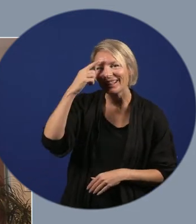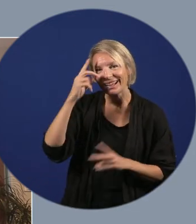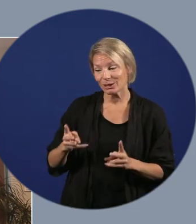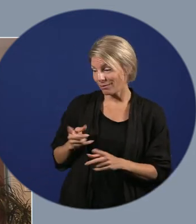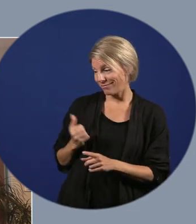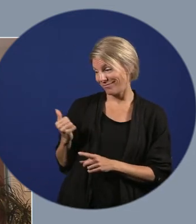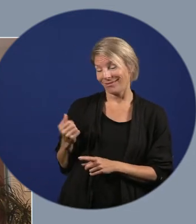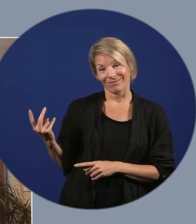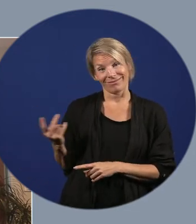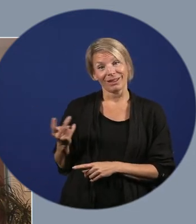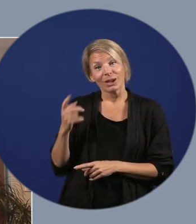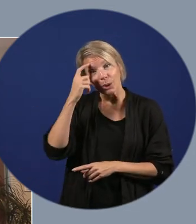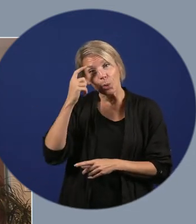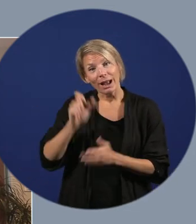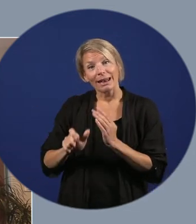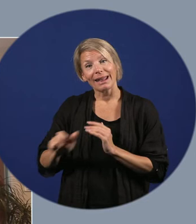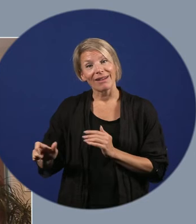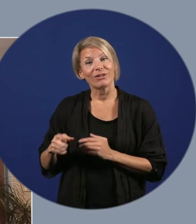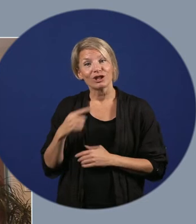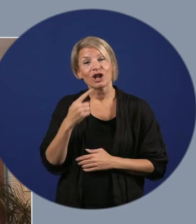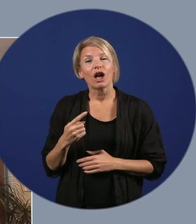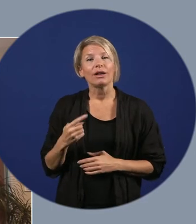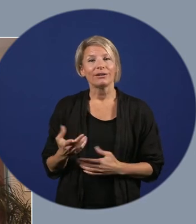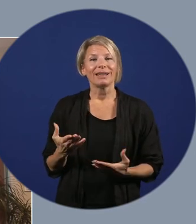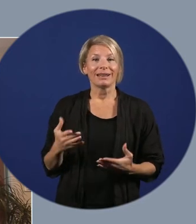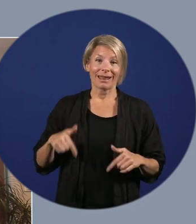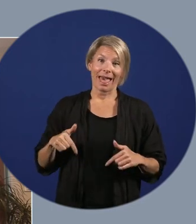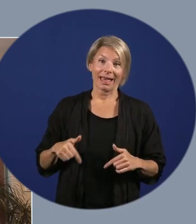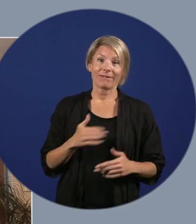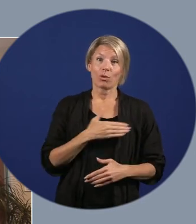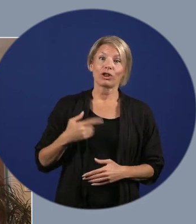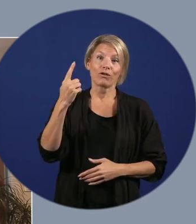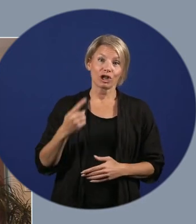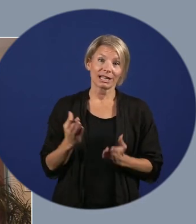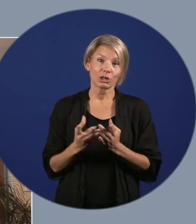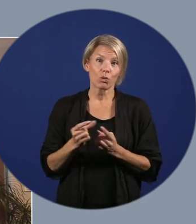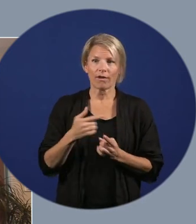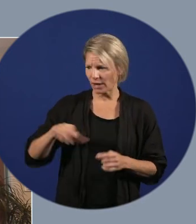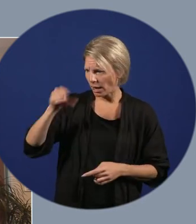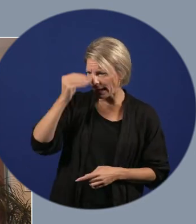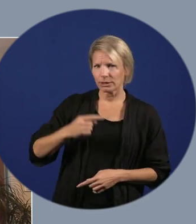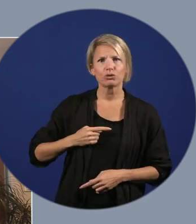eleverna här, så det här början på, vi är ganska ny skola, det här är vårt första skolval. Och tänk vad vi har lärt oss på det, vad vi kan ta vidare till nästa.